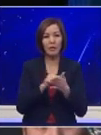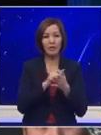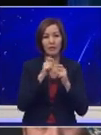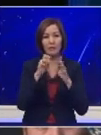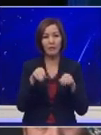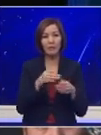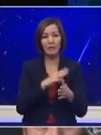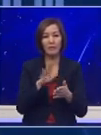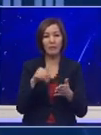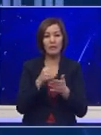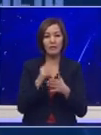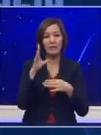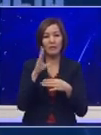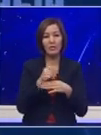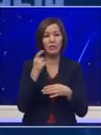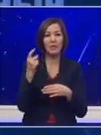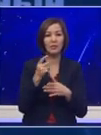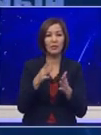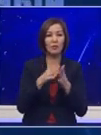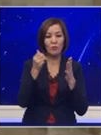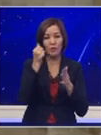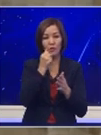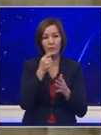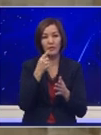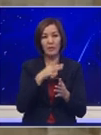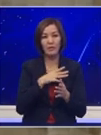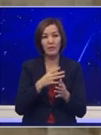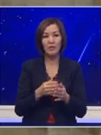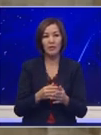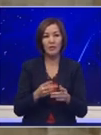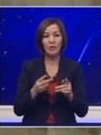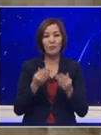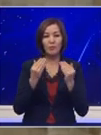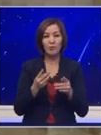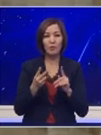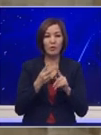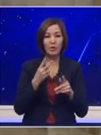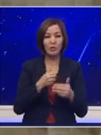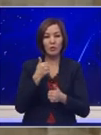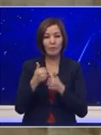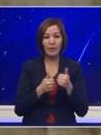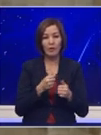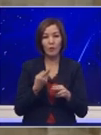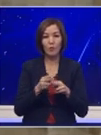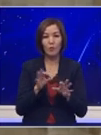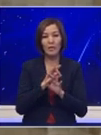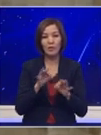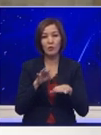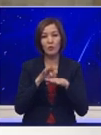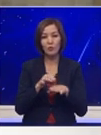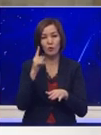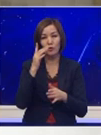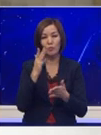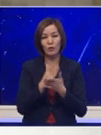бар. Бастысы кеш иесінің шексіз алғысына бөленді. Бүгін екінші байқау, бұл да өте тамаша өтті деп